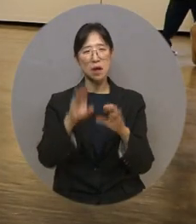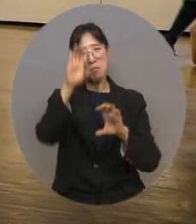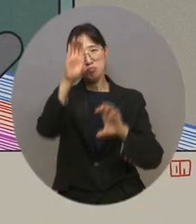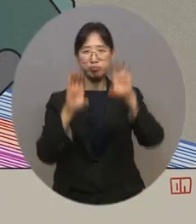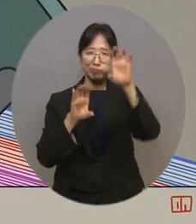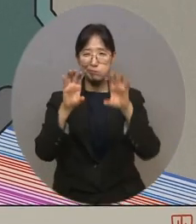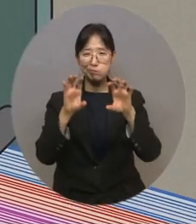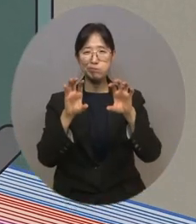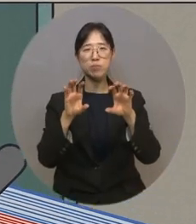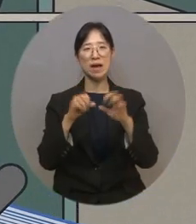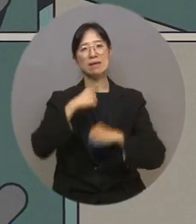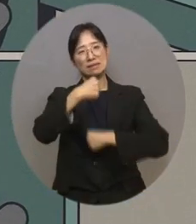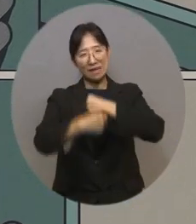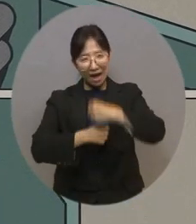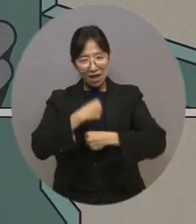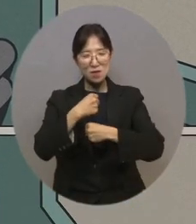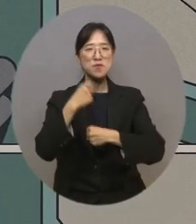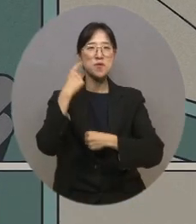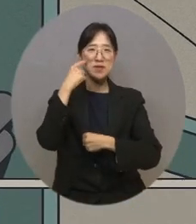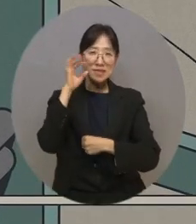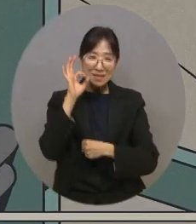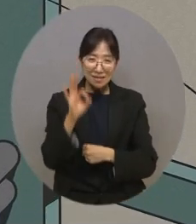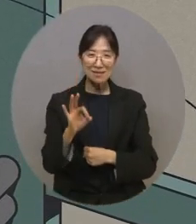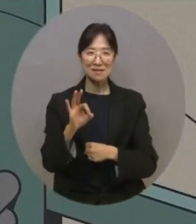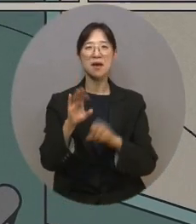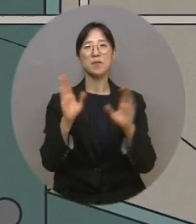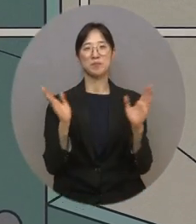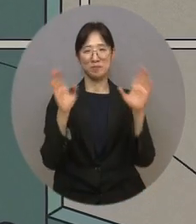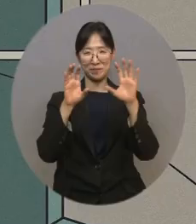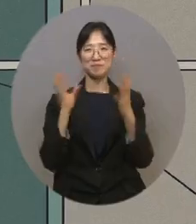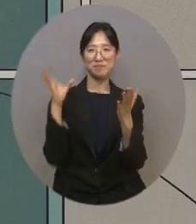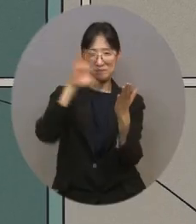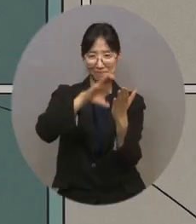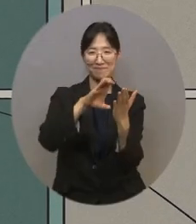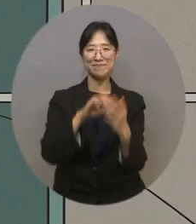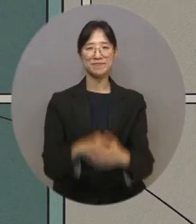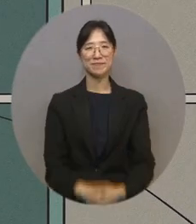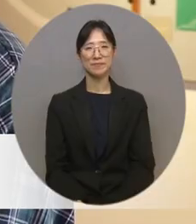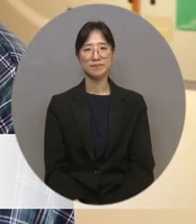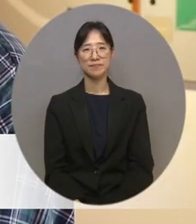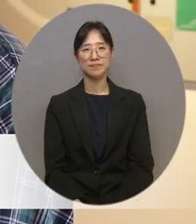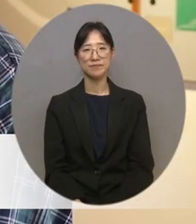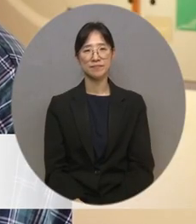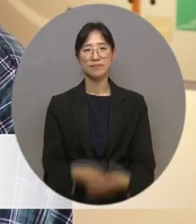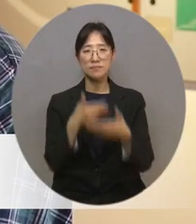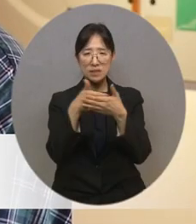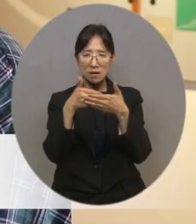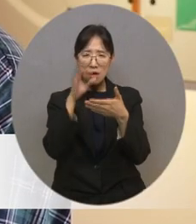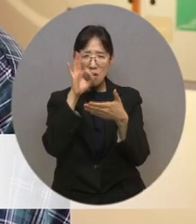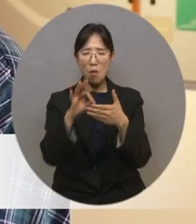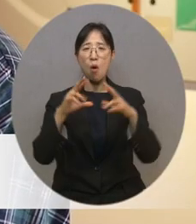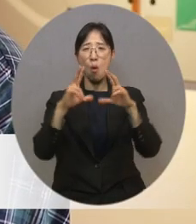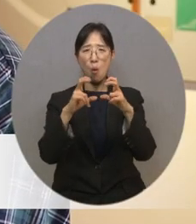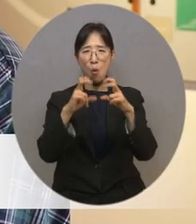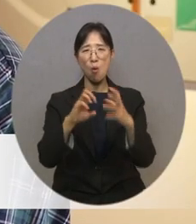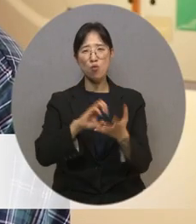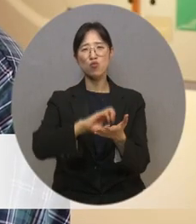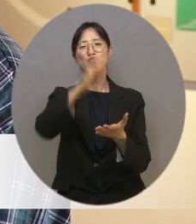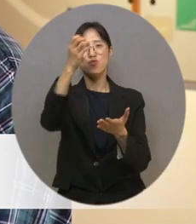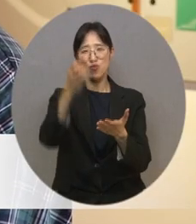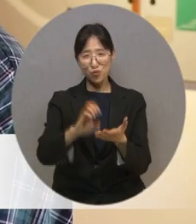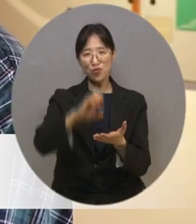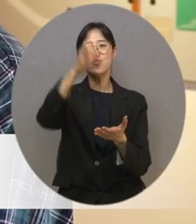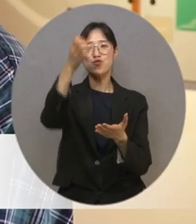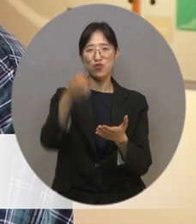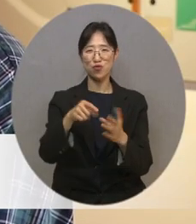배열의 자유로운 시각을 프레임 안에 머물게 했습니다. 그림을 보시면 공이 약간 튀기듯이 통통